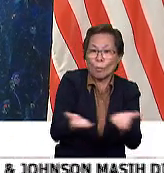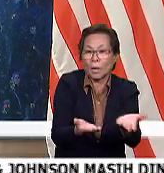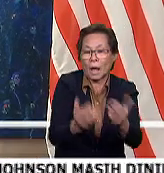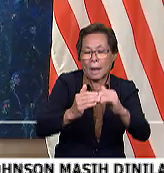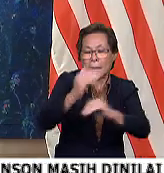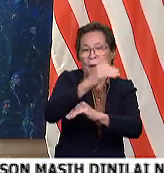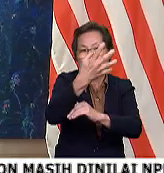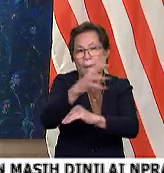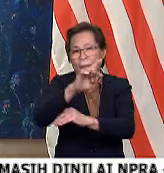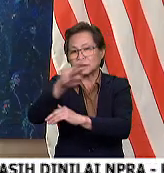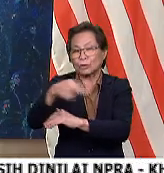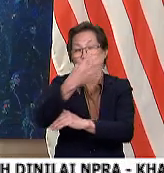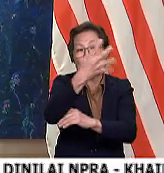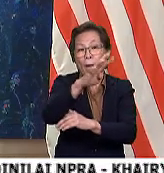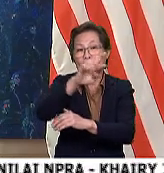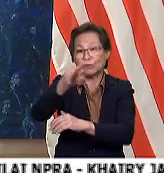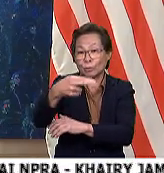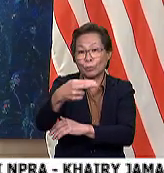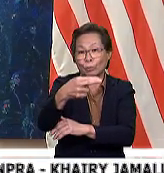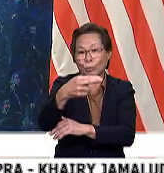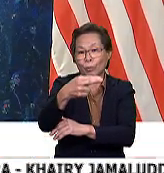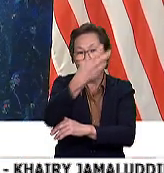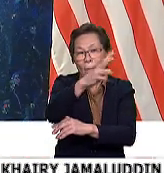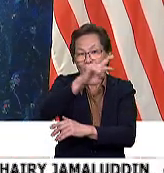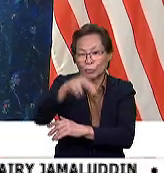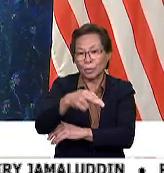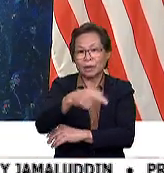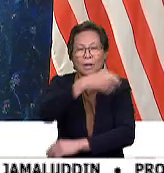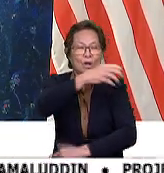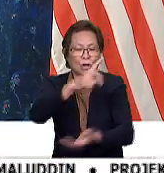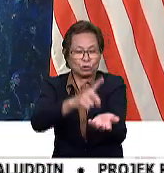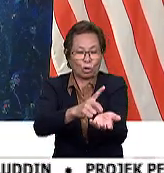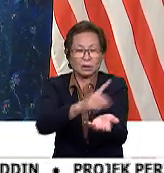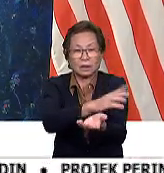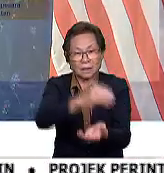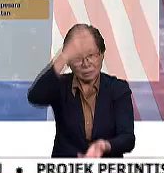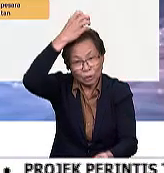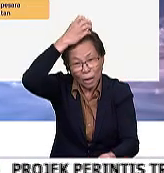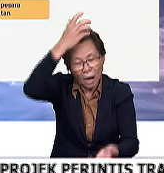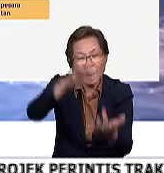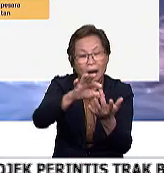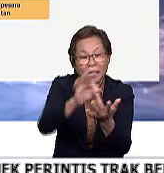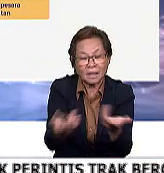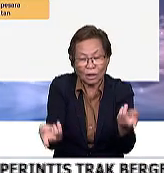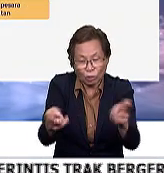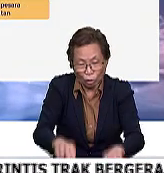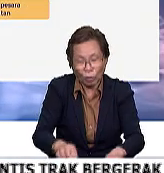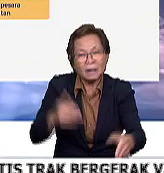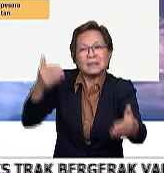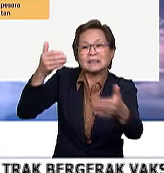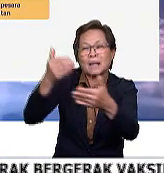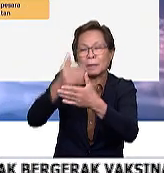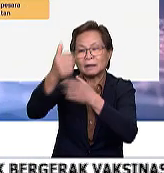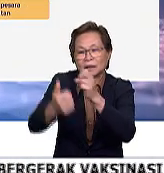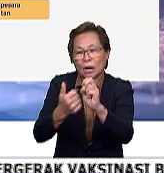14.000 14.000 pegawai perubatan dan jerawat lantikan kontrak sedia the sehingga